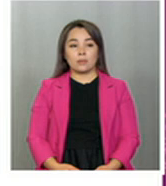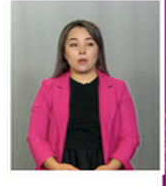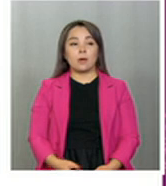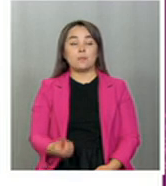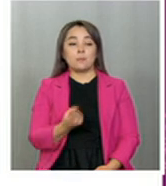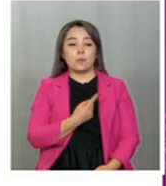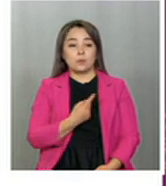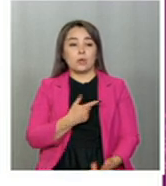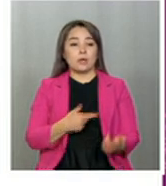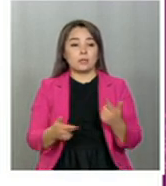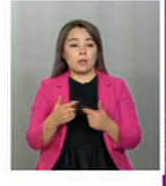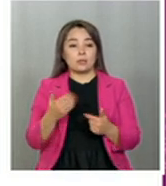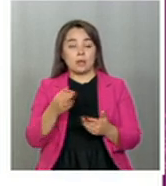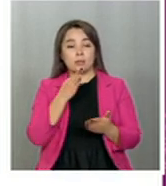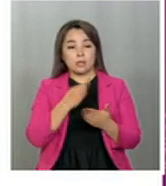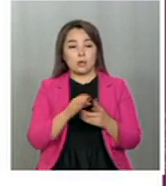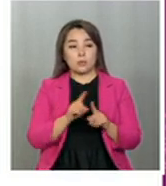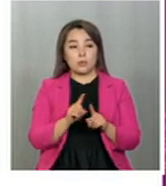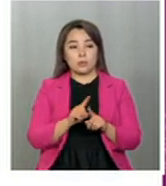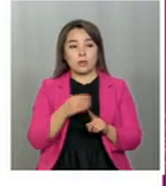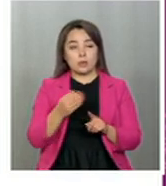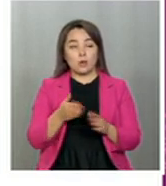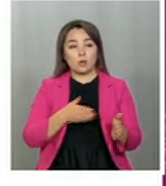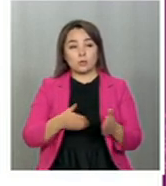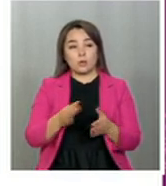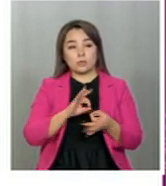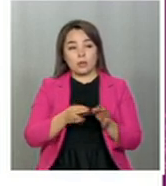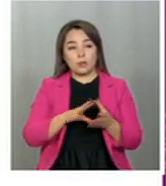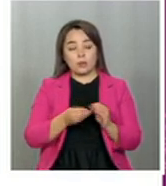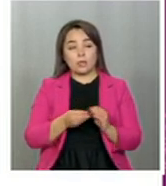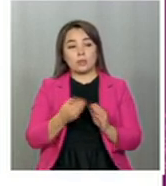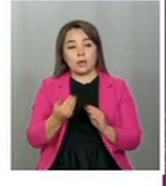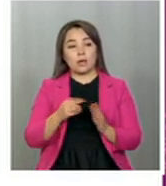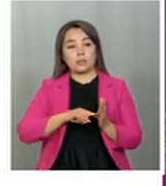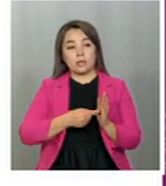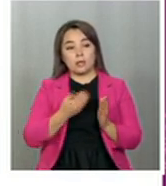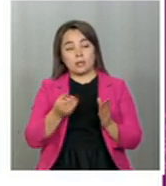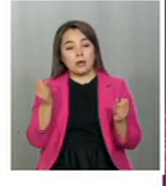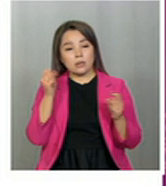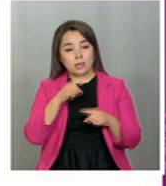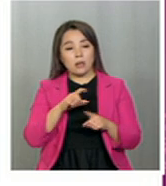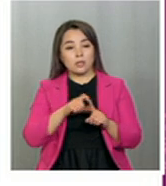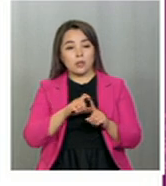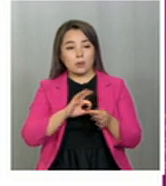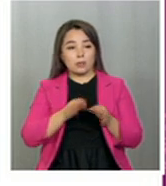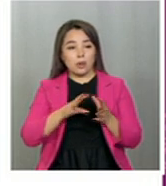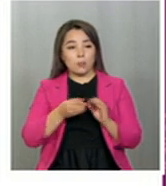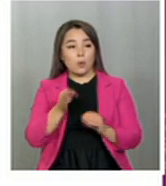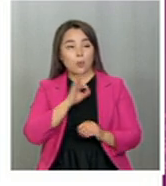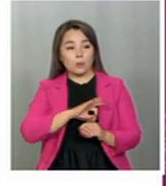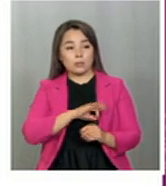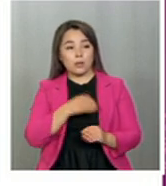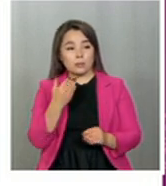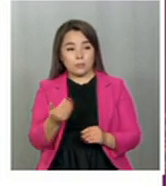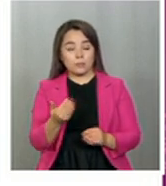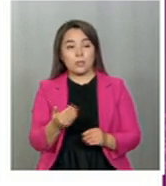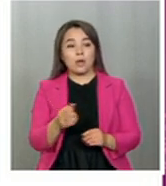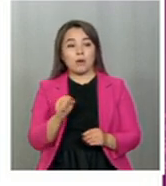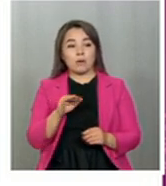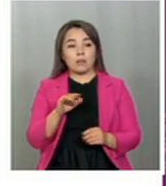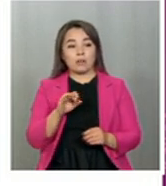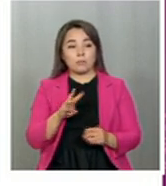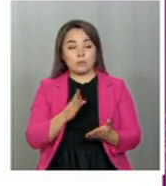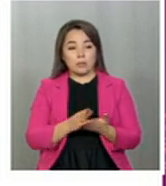Монолог дайындау жолдары. Монологтың мақсатын анықтау, тілдік оралымдарды қолдану,